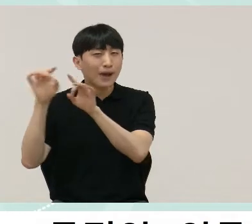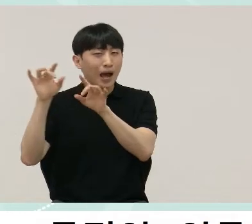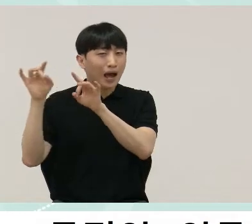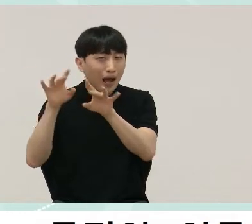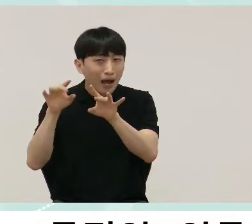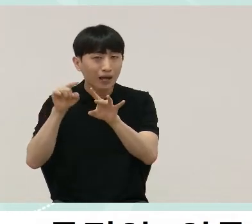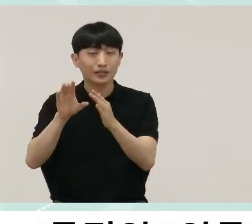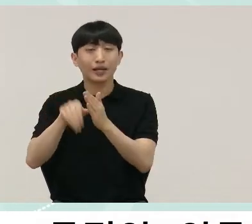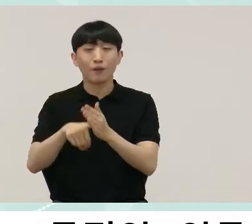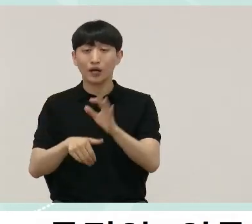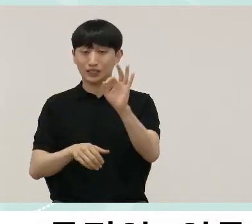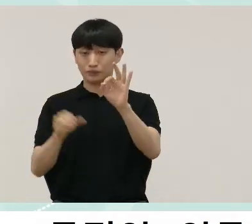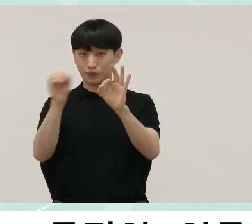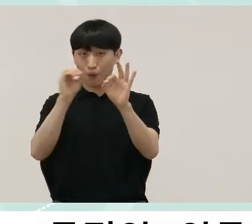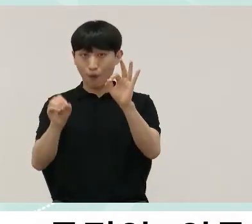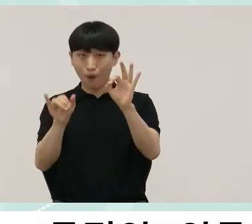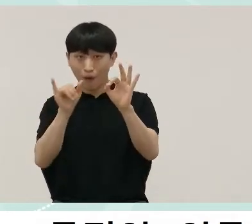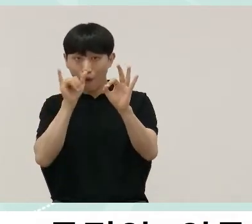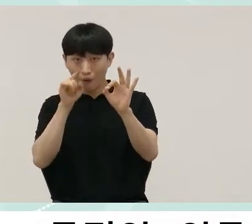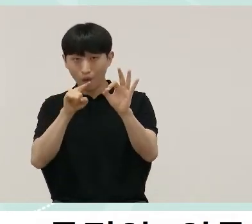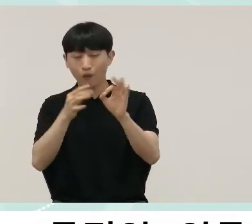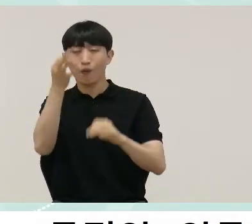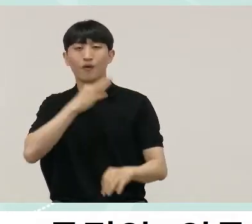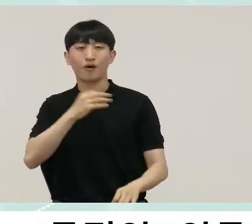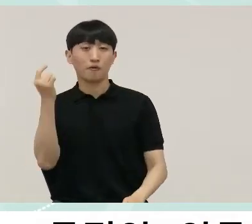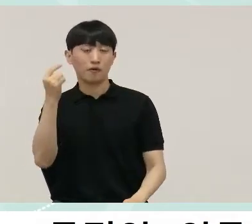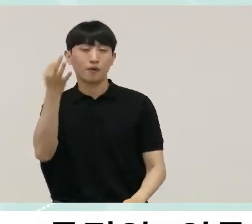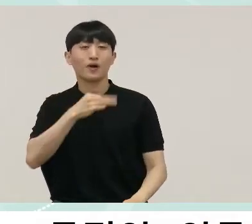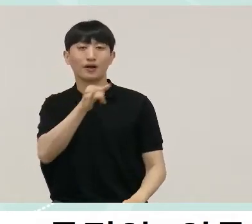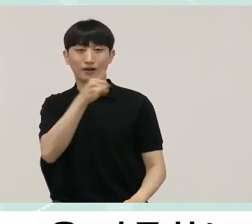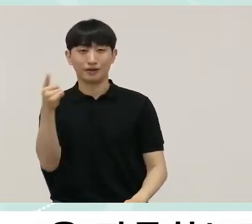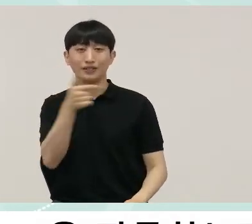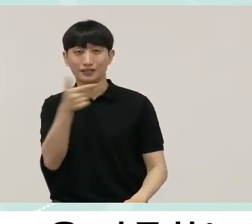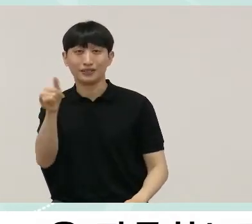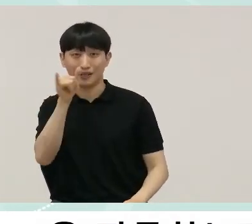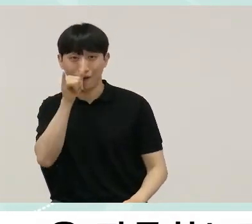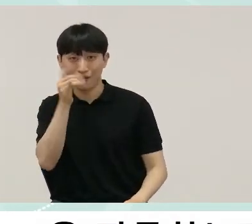있어도 효과를 발휘한다고 합니다. 문제는 뇌입니다.